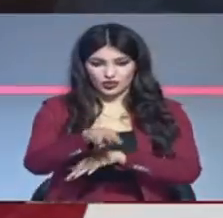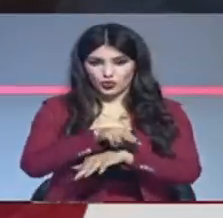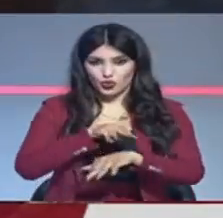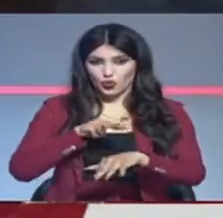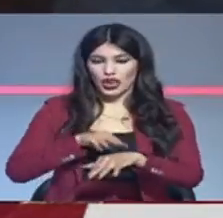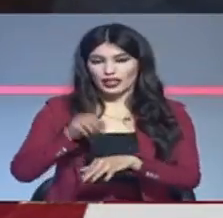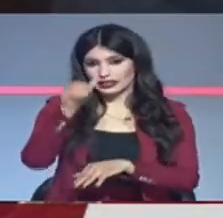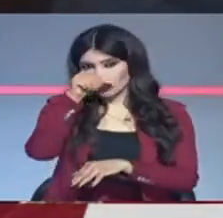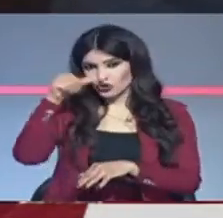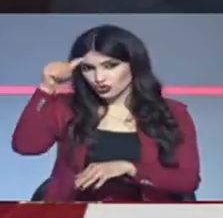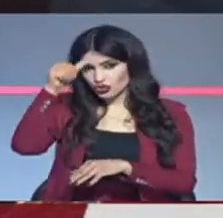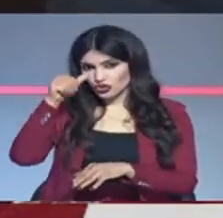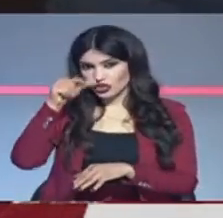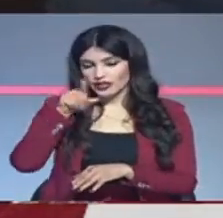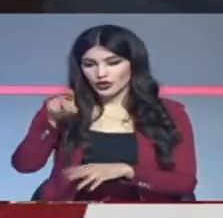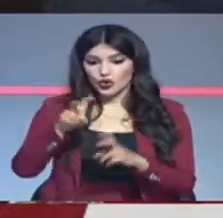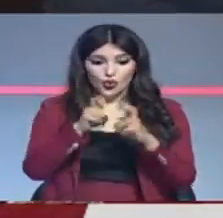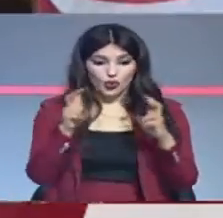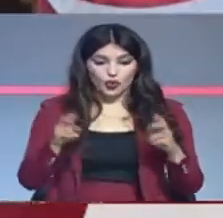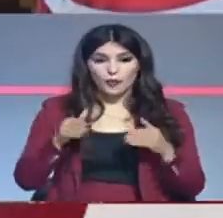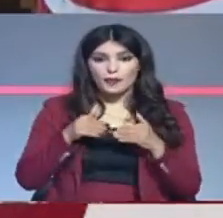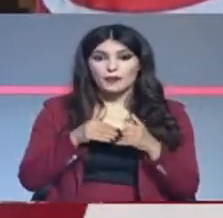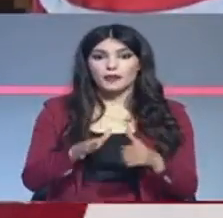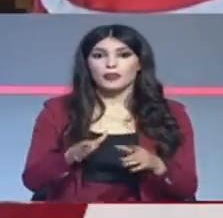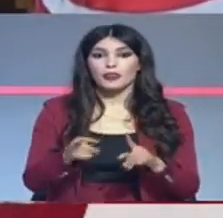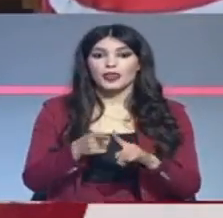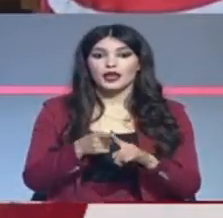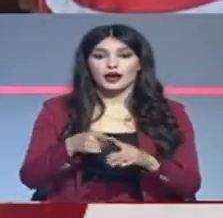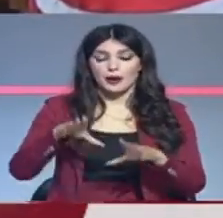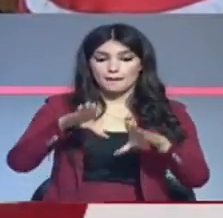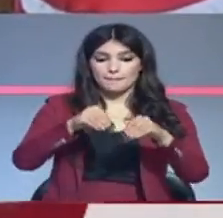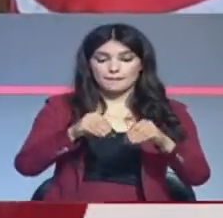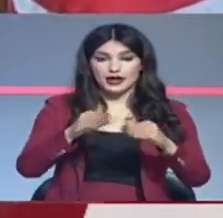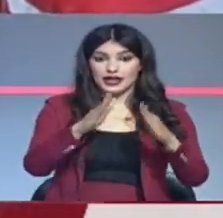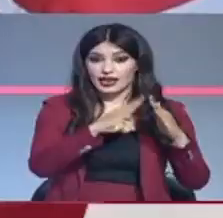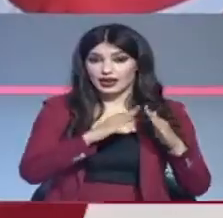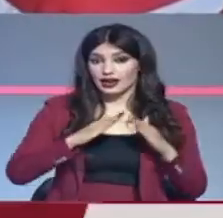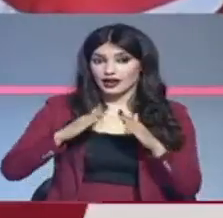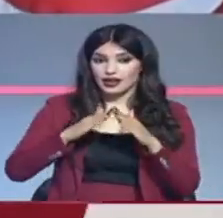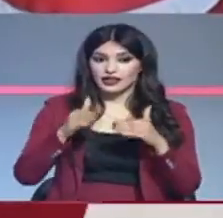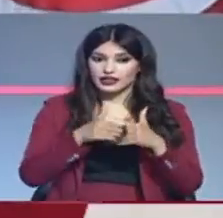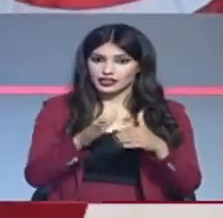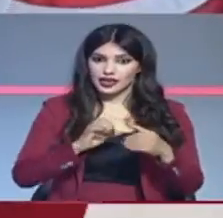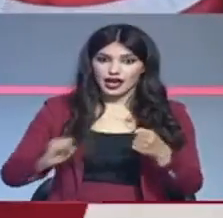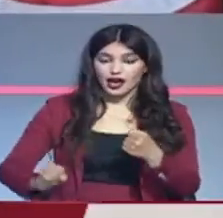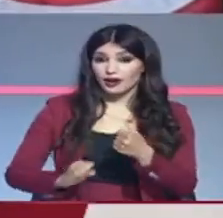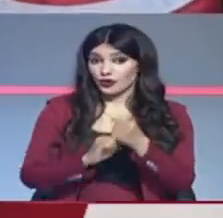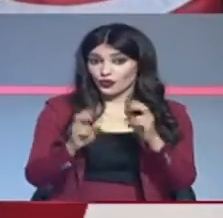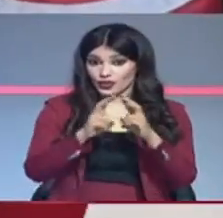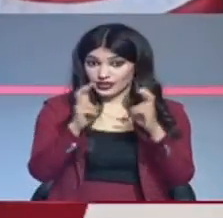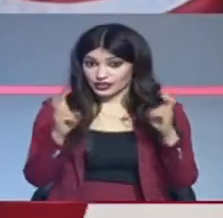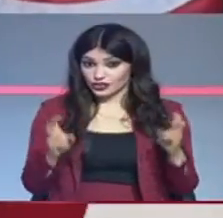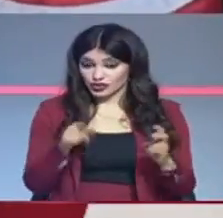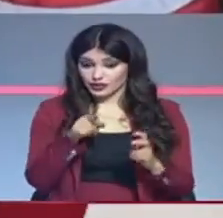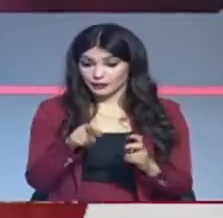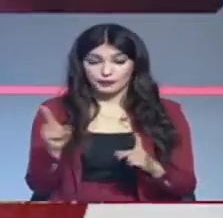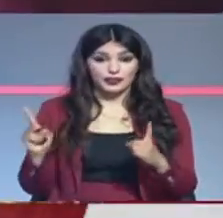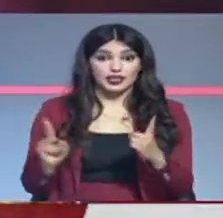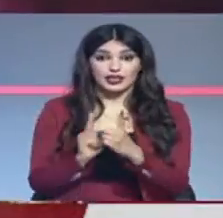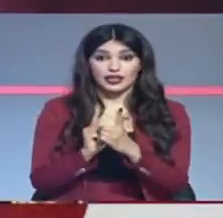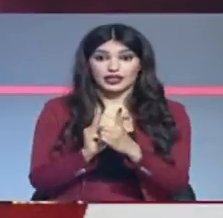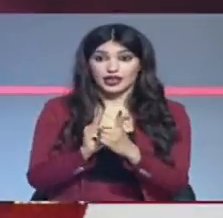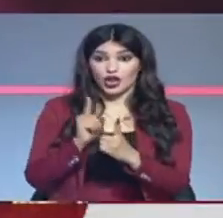ولايه جندوبه والذي مكان من فك عزله احد التجمعات السكنيه التابعه للولايه وخلال لقائه ناشطه